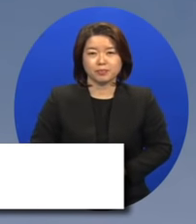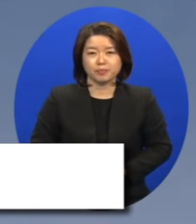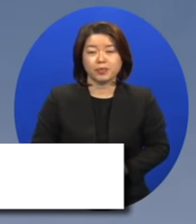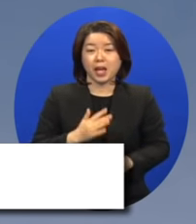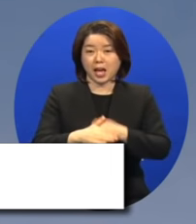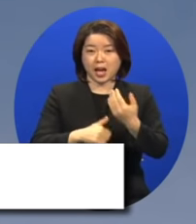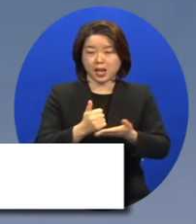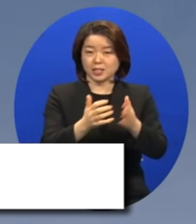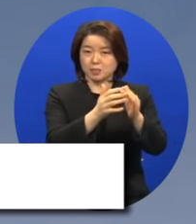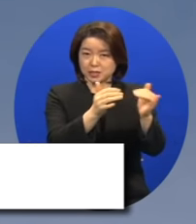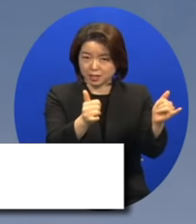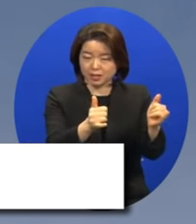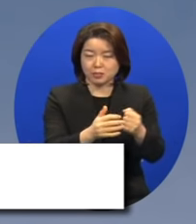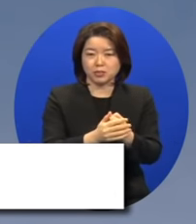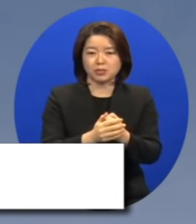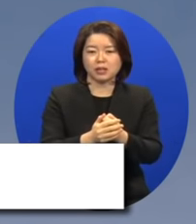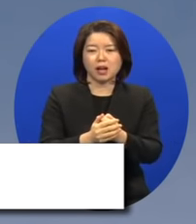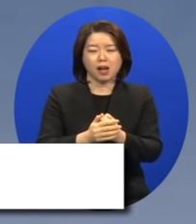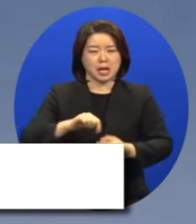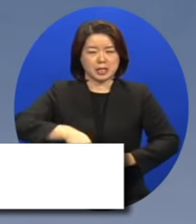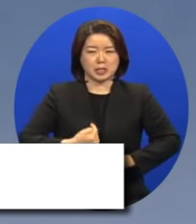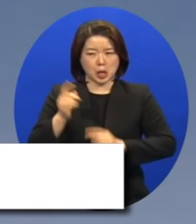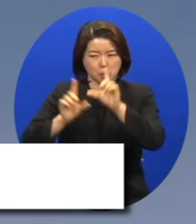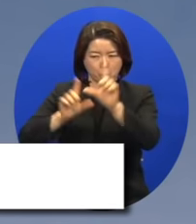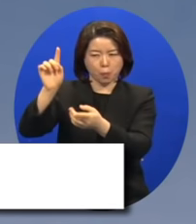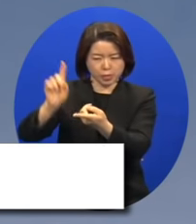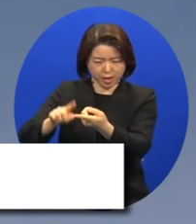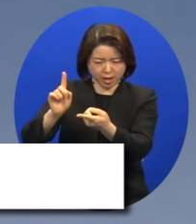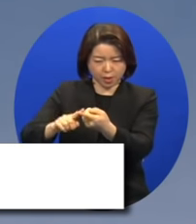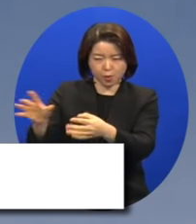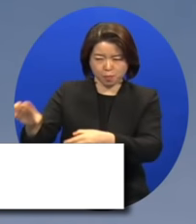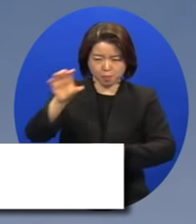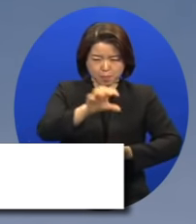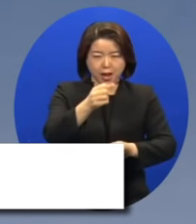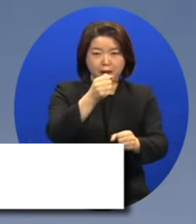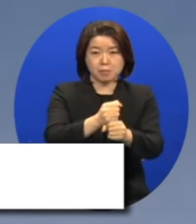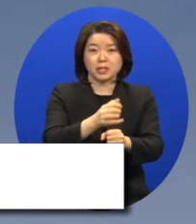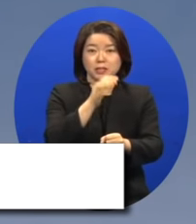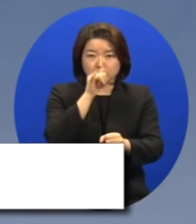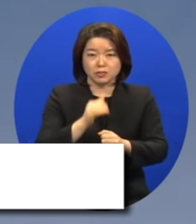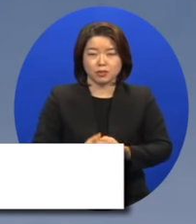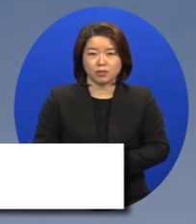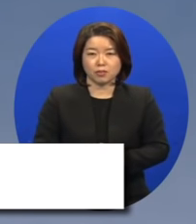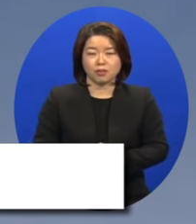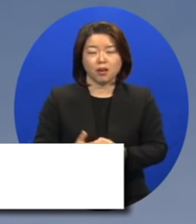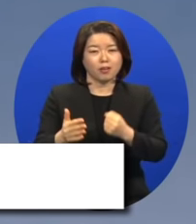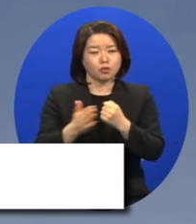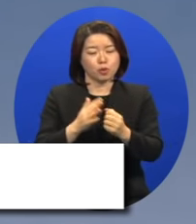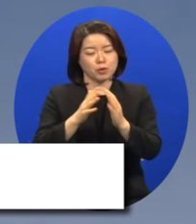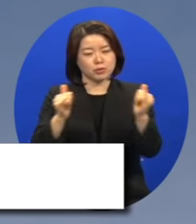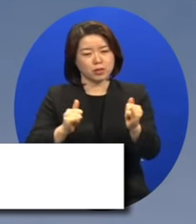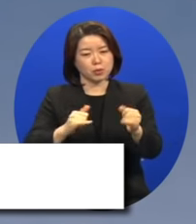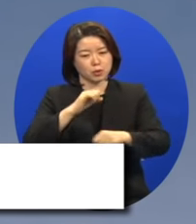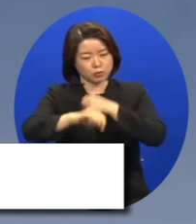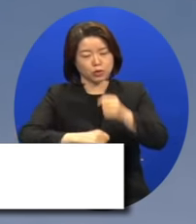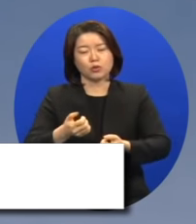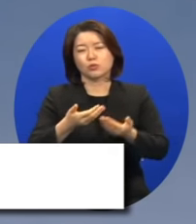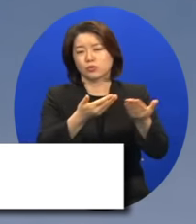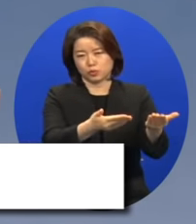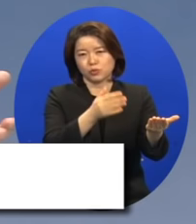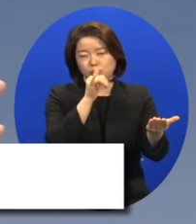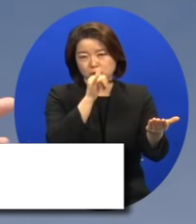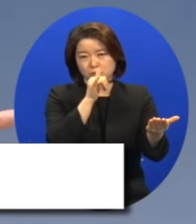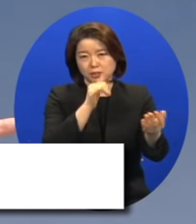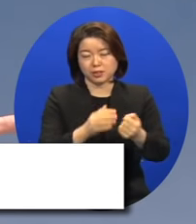.하나님은자신의형상대로사람을창조하셨습니다 .그래서하나님은 인간에게자유를주셨습니다